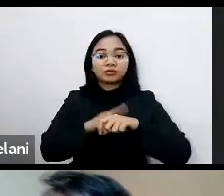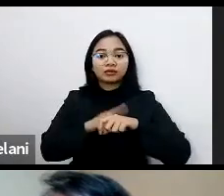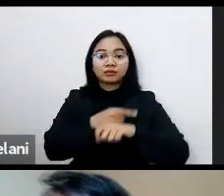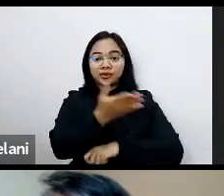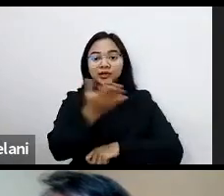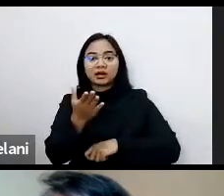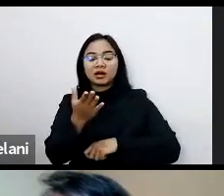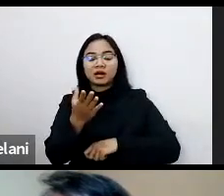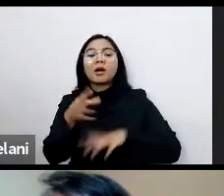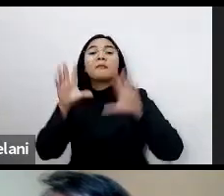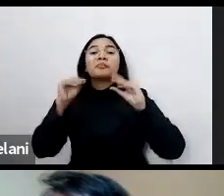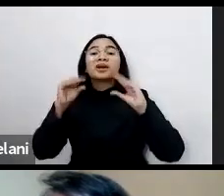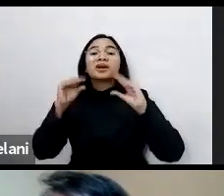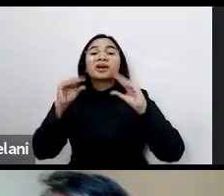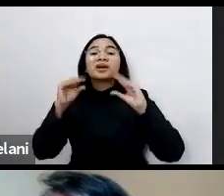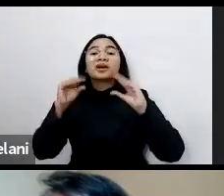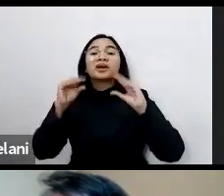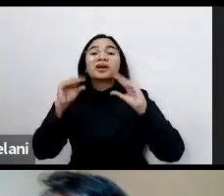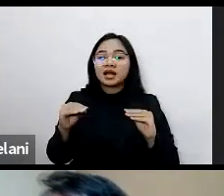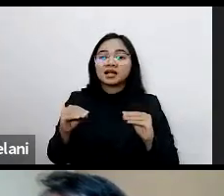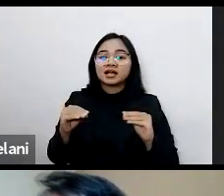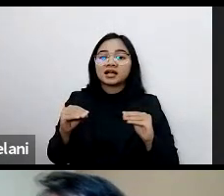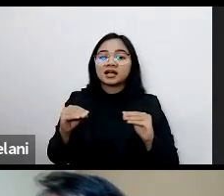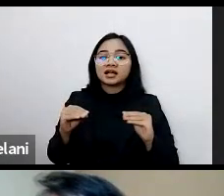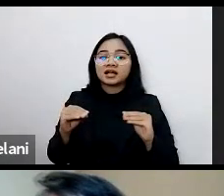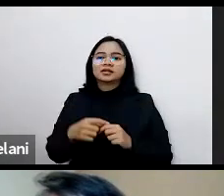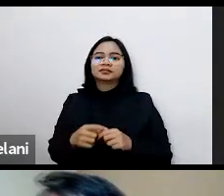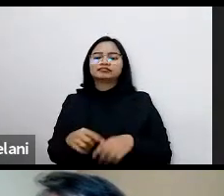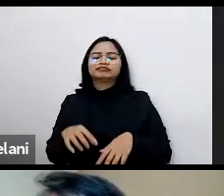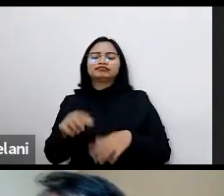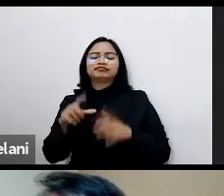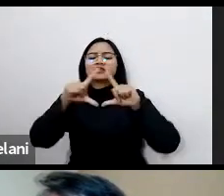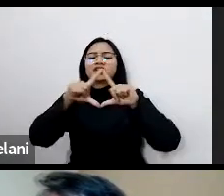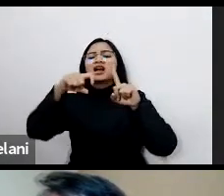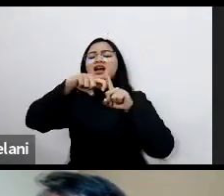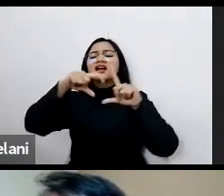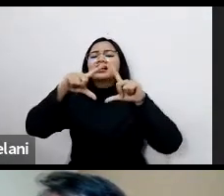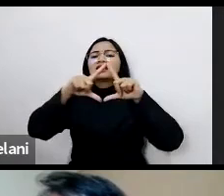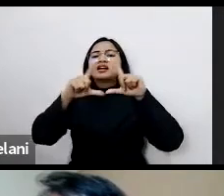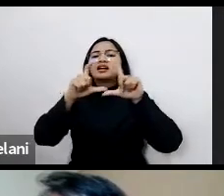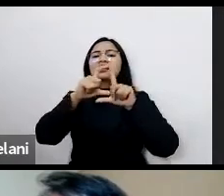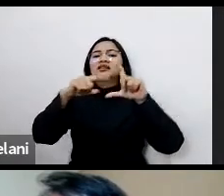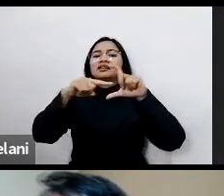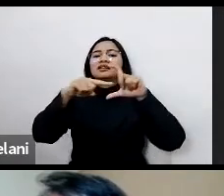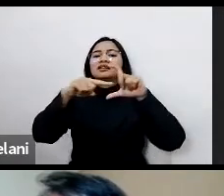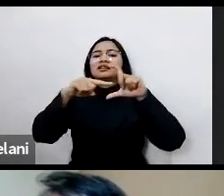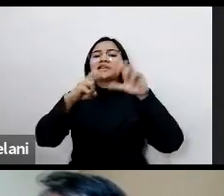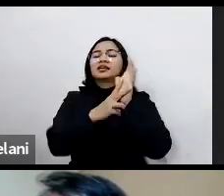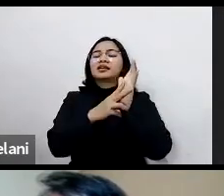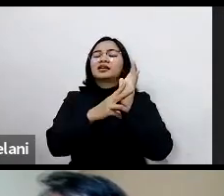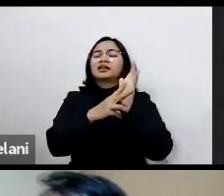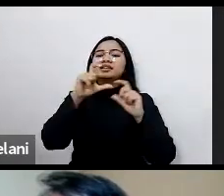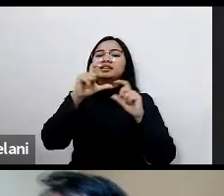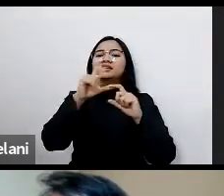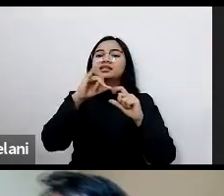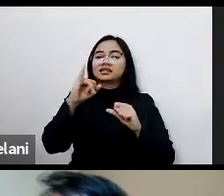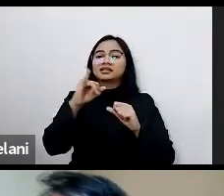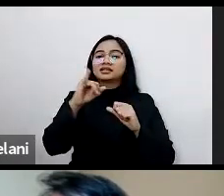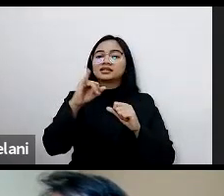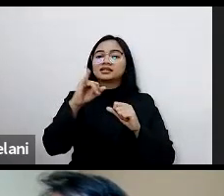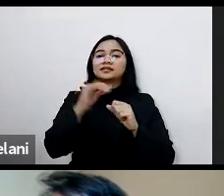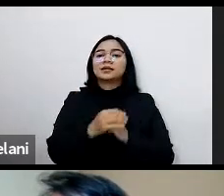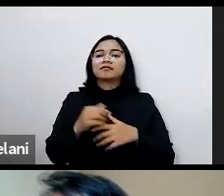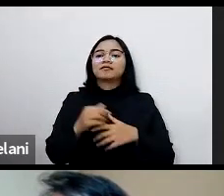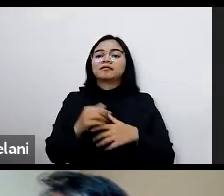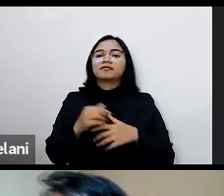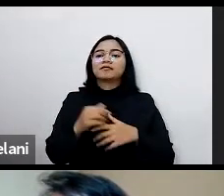bekerja sebagai akademisi di kampus gitu ya. Saya akan coba ke Mbak Ibah. Halo Mbak Ibah.